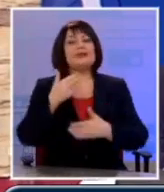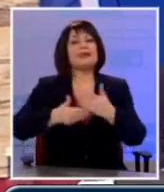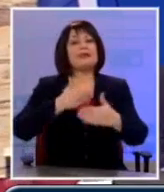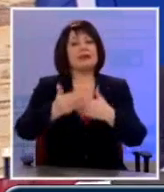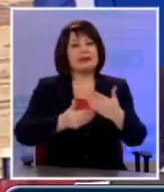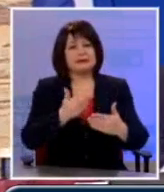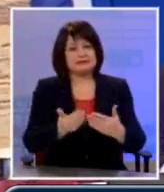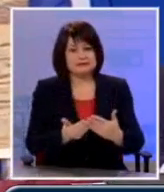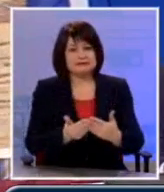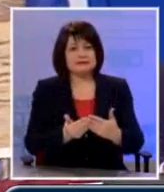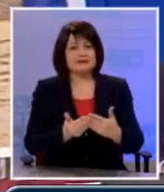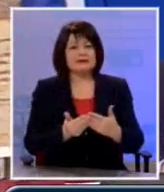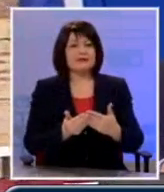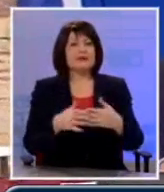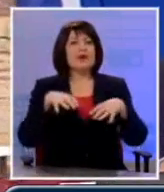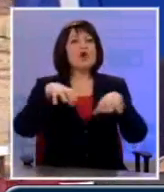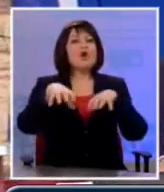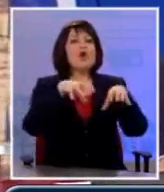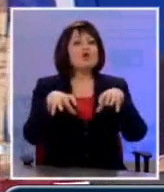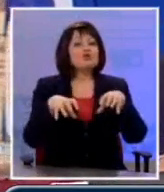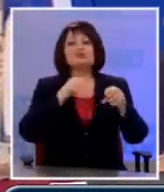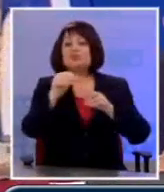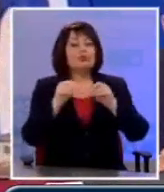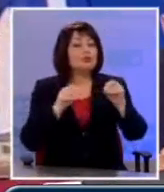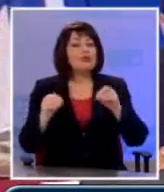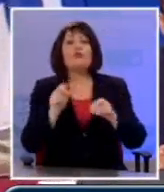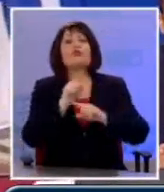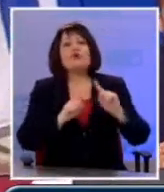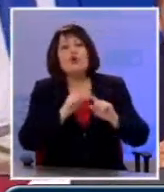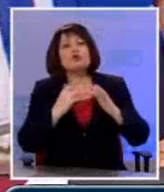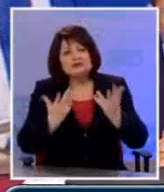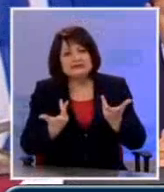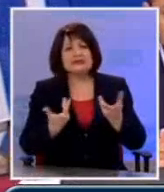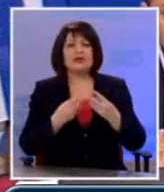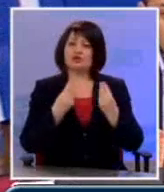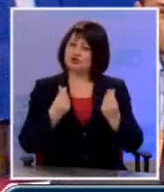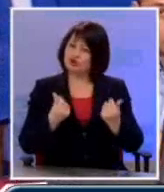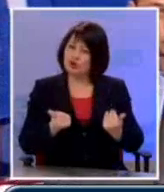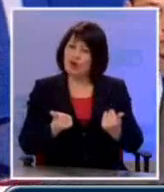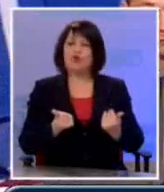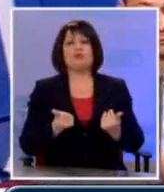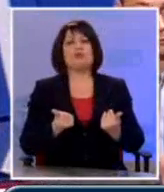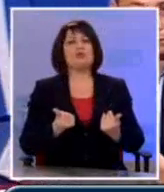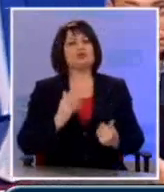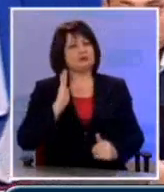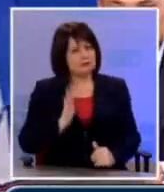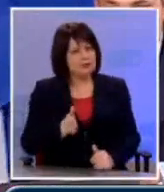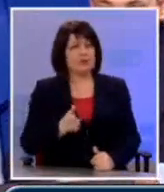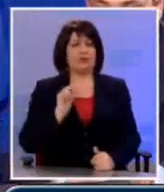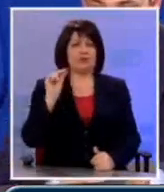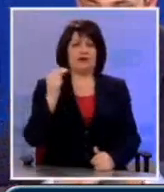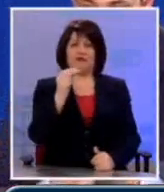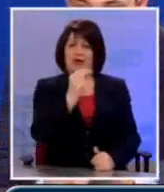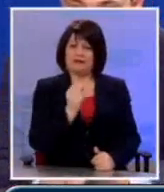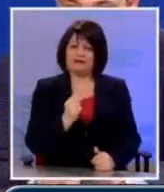διαδικασία ανακατανομής των χώρων εντός του Κοινοβουλίου με τρόπο που να επιτρέπει και στους βουλευτές και